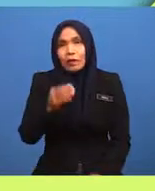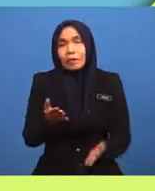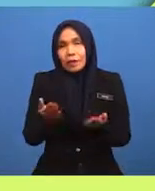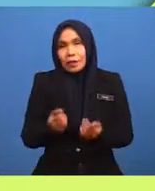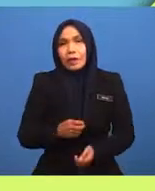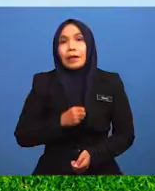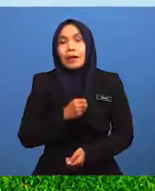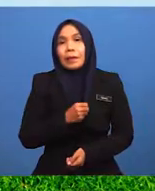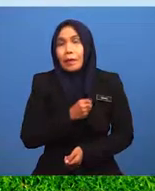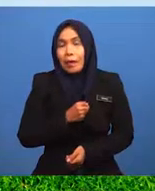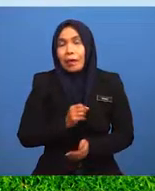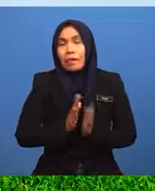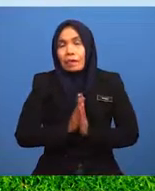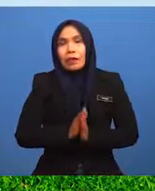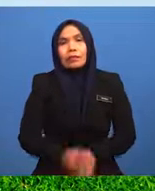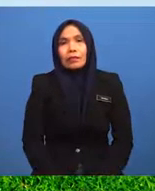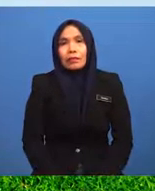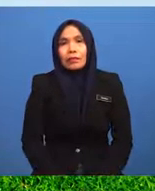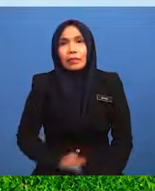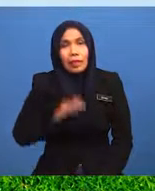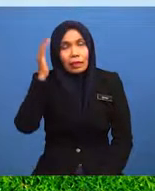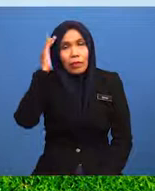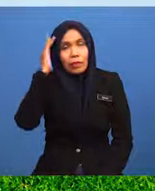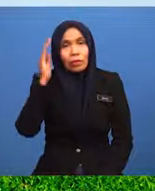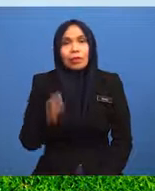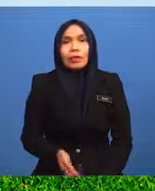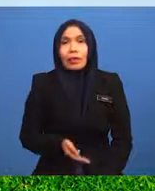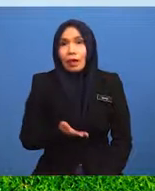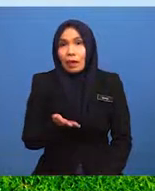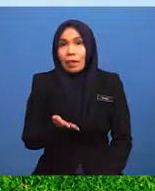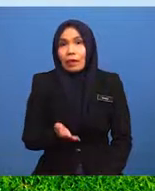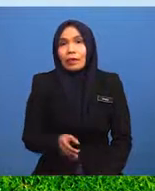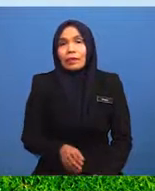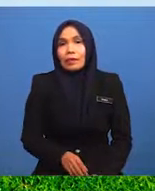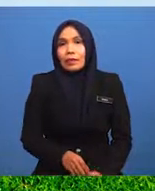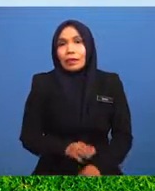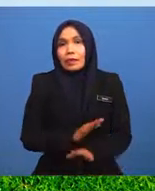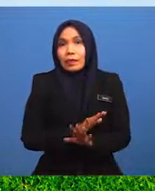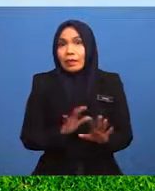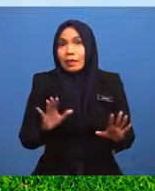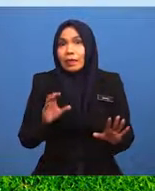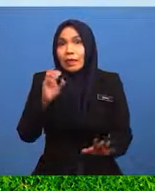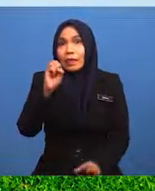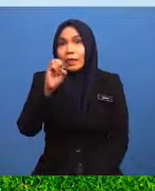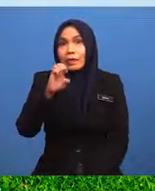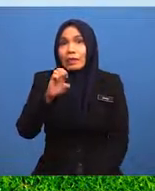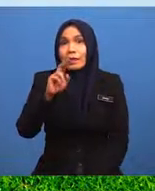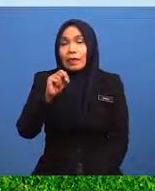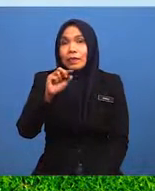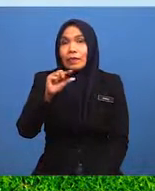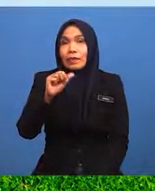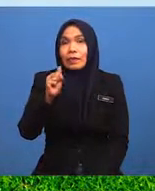sengaja. Baik, murid-murid. Cikgu nak tanya ni, adakah murid-murid meminta